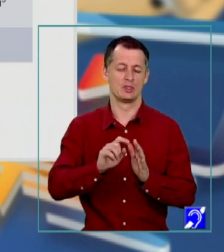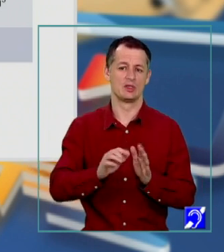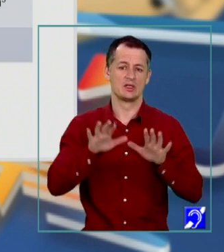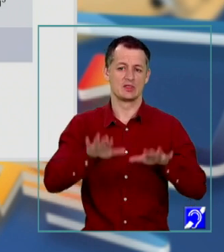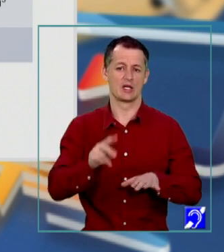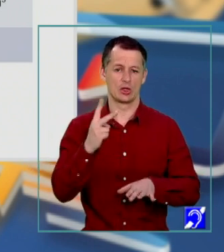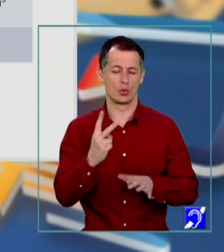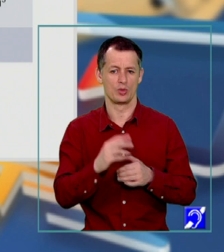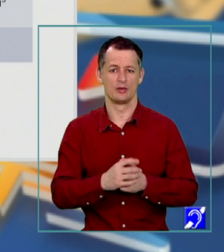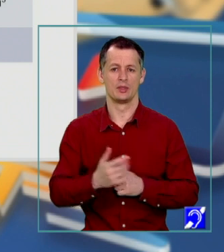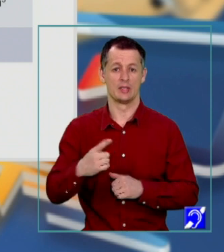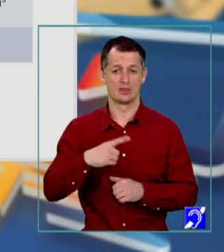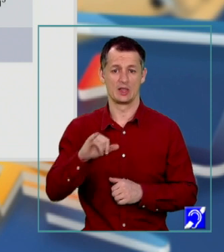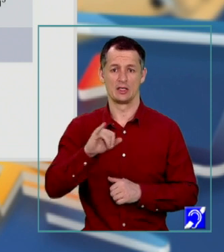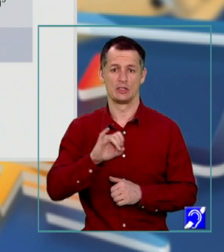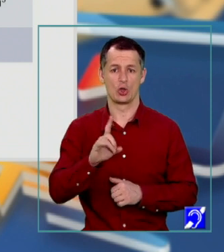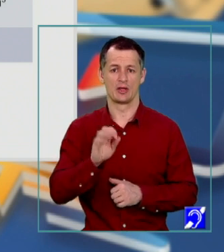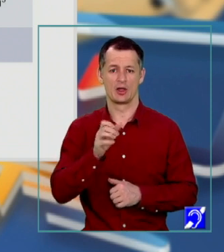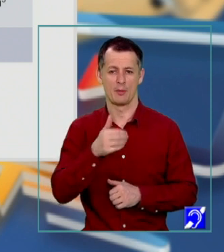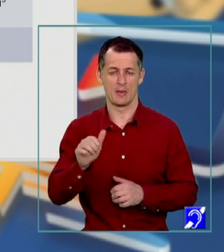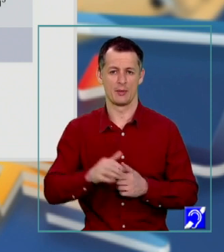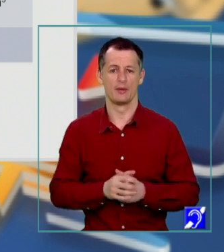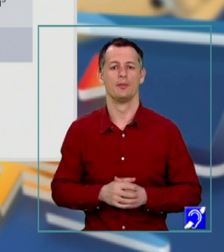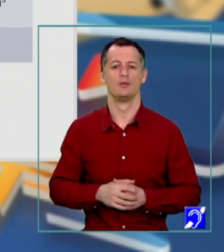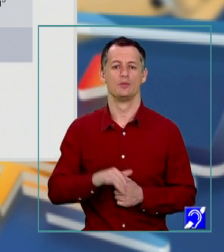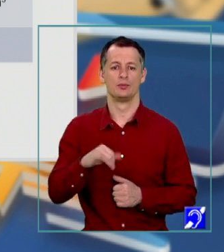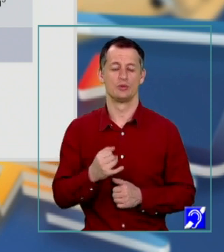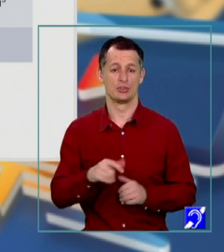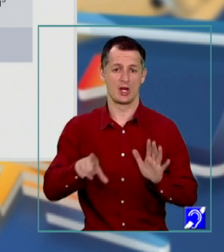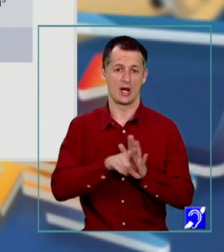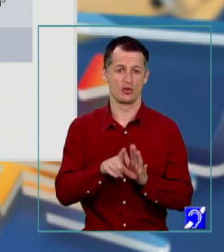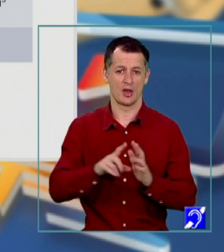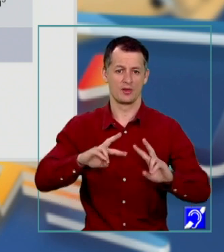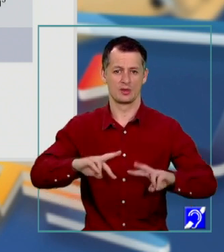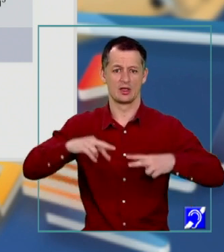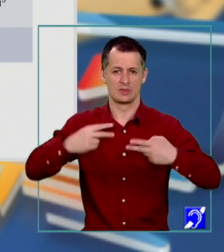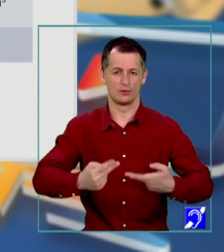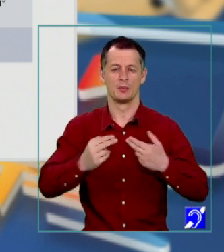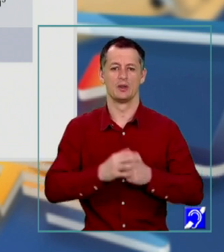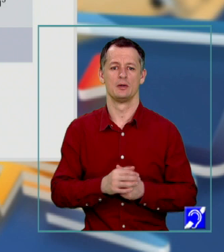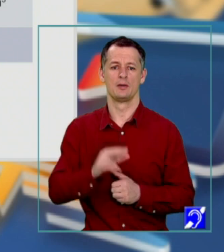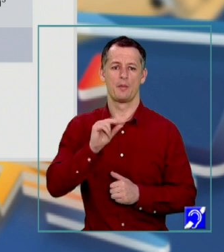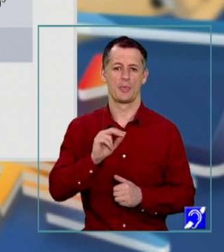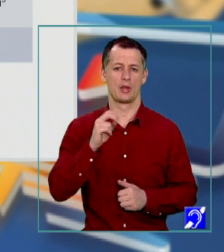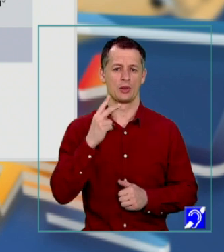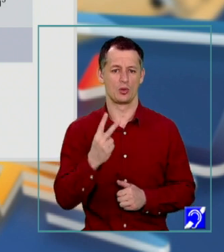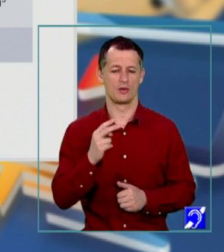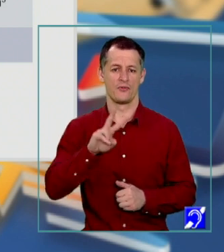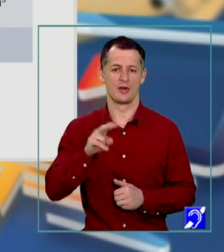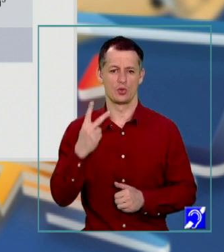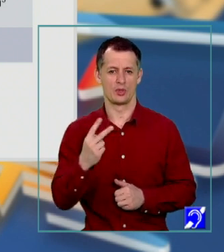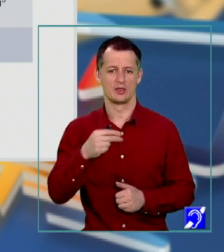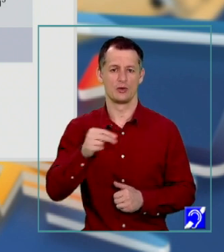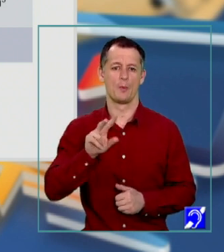transformarea este izotermă. Și pentru că transformarea este izotermă, legea transformării P2V2 egal cu